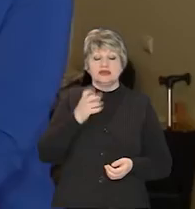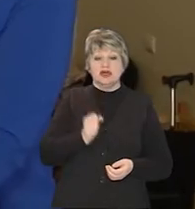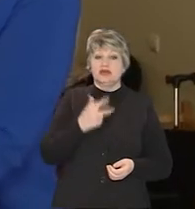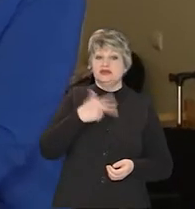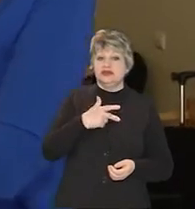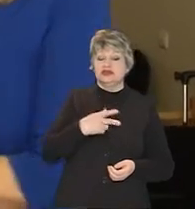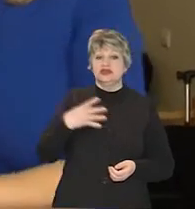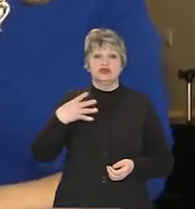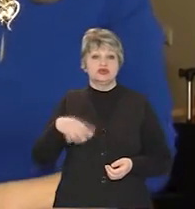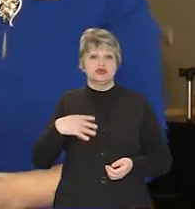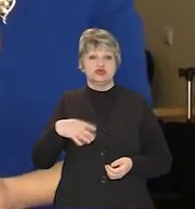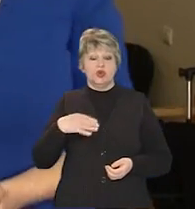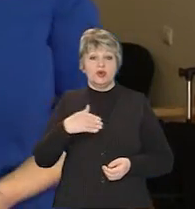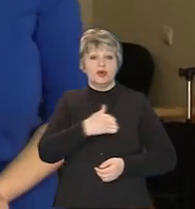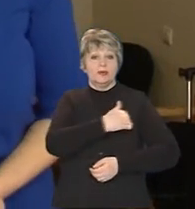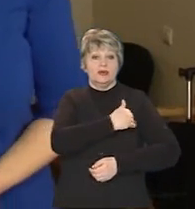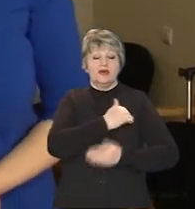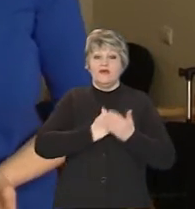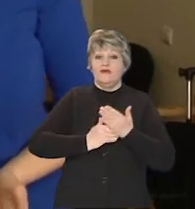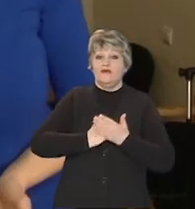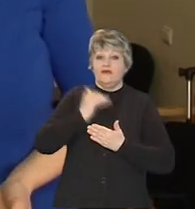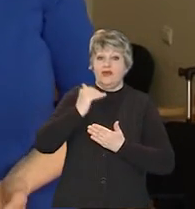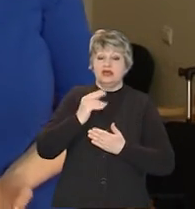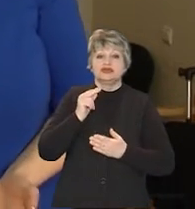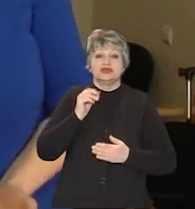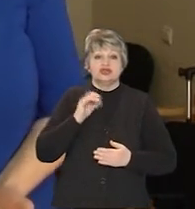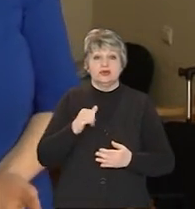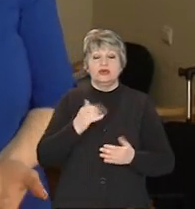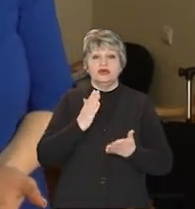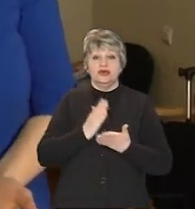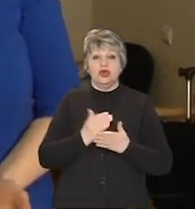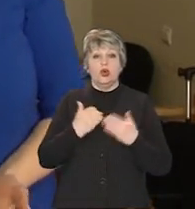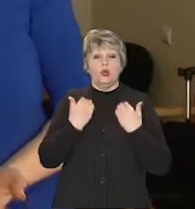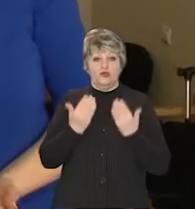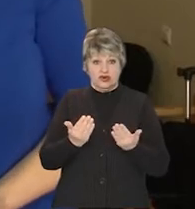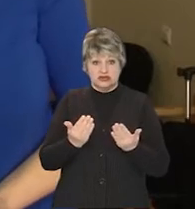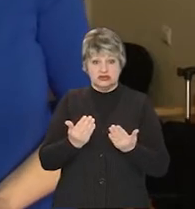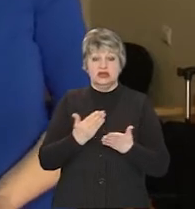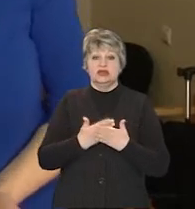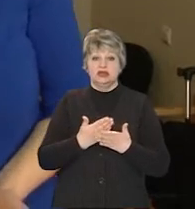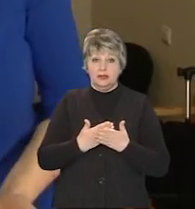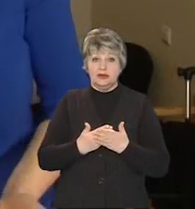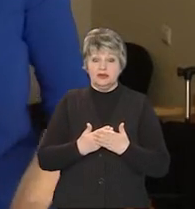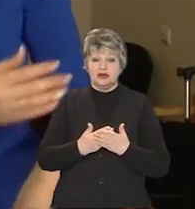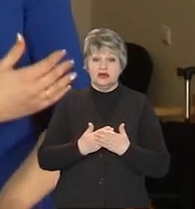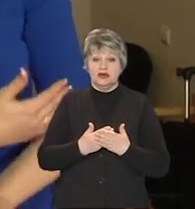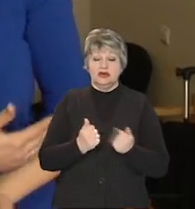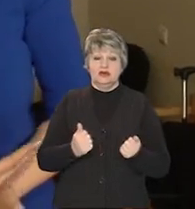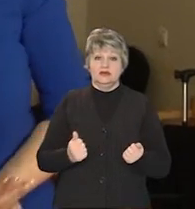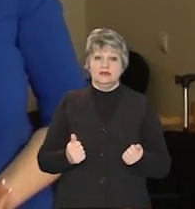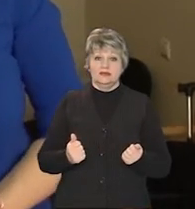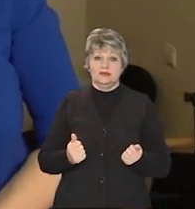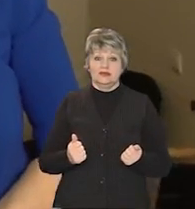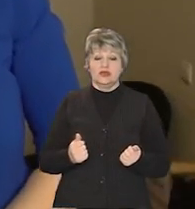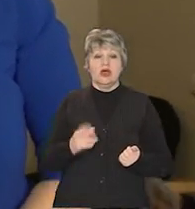на 30-40 мм ртутного столба выше ожидаемого систолического давления, то есть выше ожидаемого